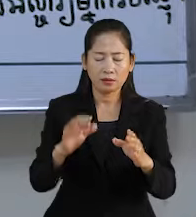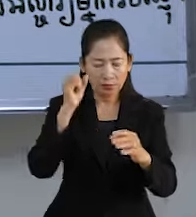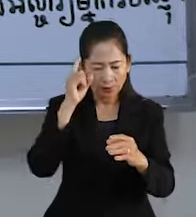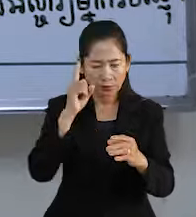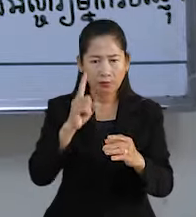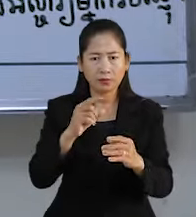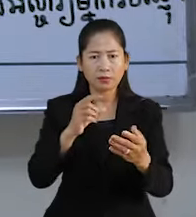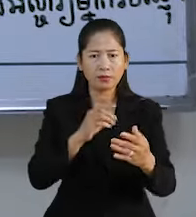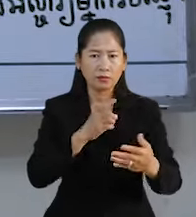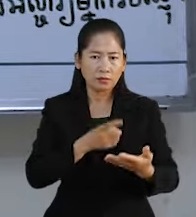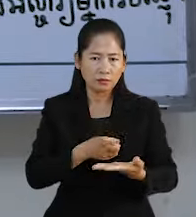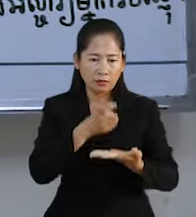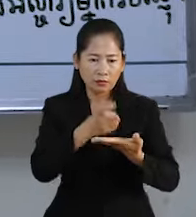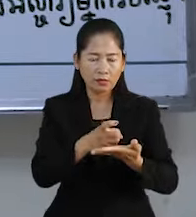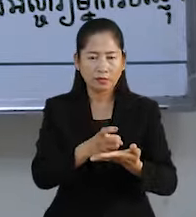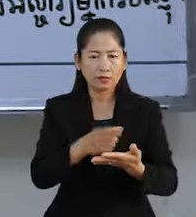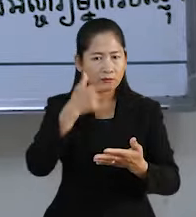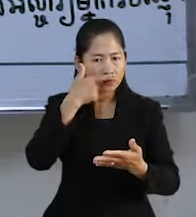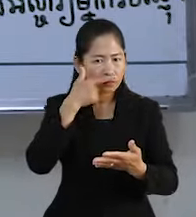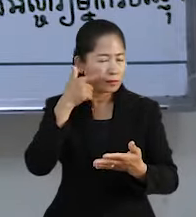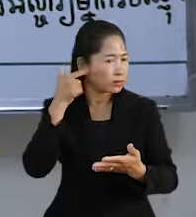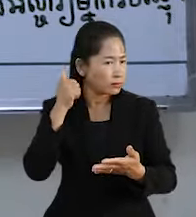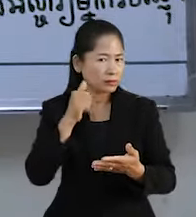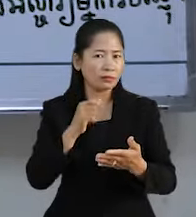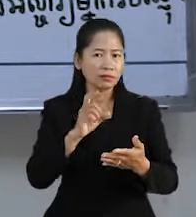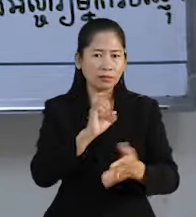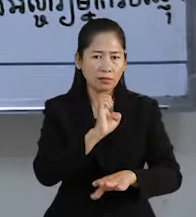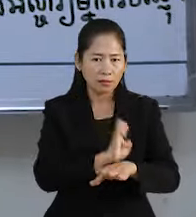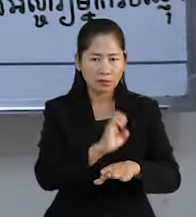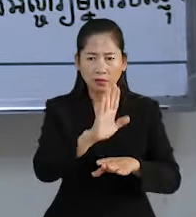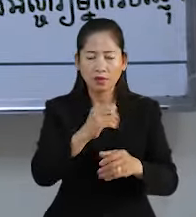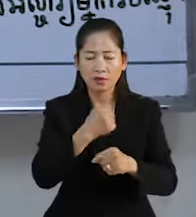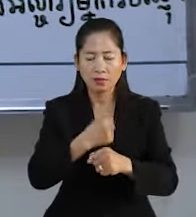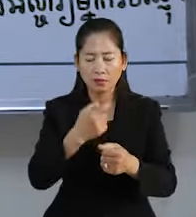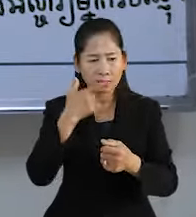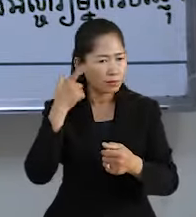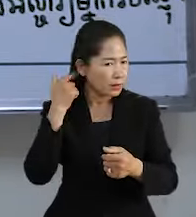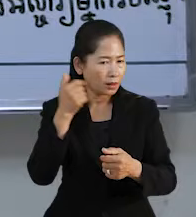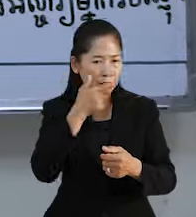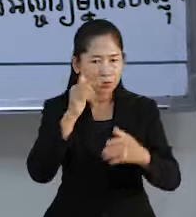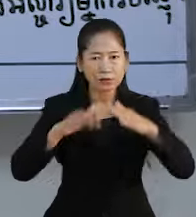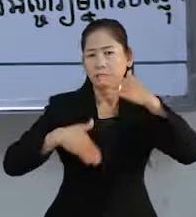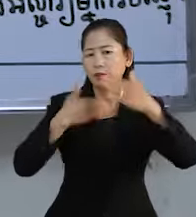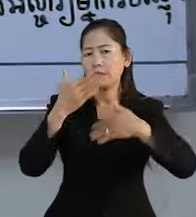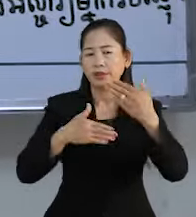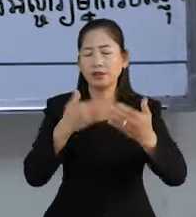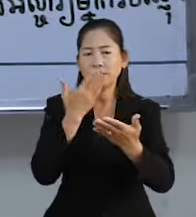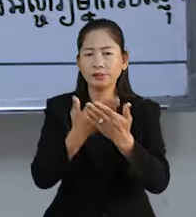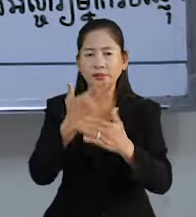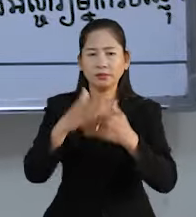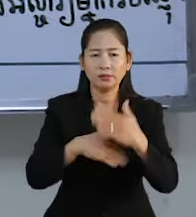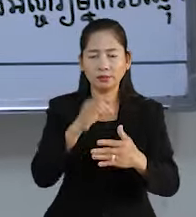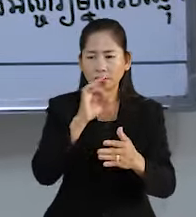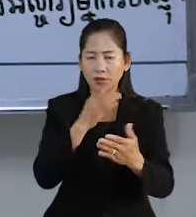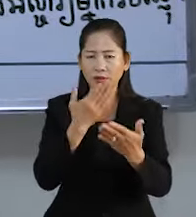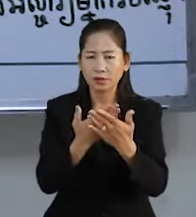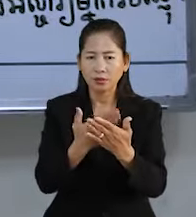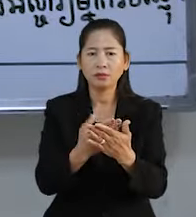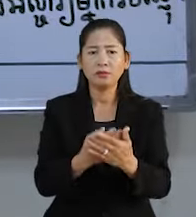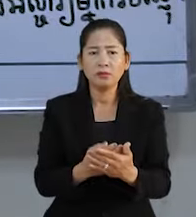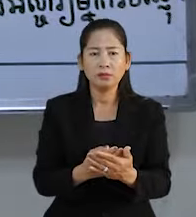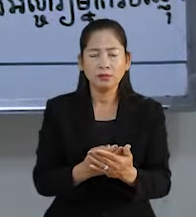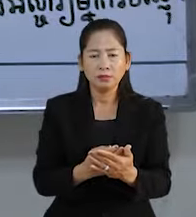ងអំពីគុណរបស់ម្ដាយហើយដឹងអំពីកាតព្វកិច្ចកូនថាធ្វើឲ្យខ្លះដើម្បីឲ្យម្ដាយឪពុករបស់យើងសប្បាយចិត្តអរគុណទាំងអស់គ្នាពិតជាអរគុណខ្លាំង